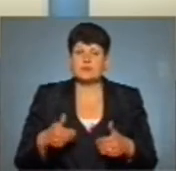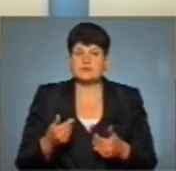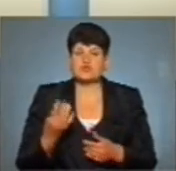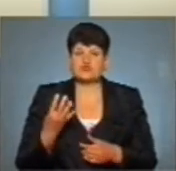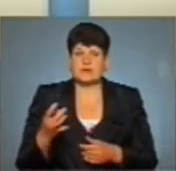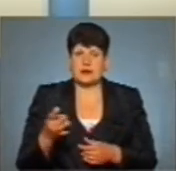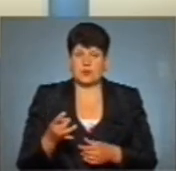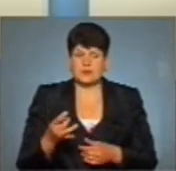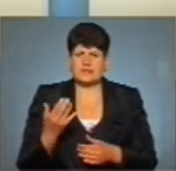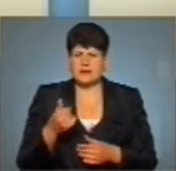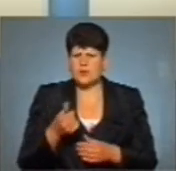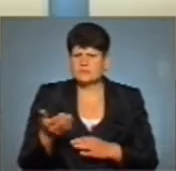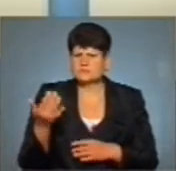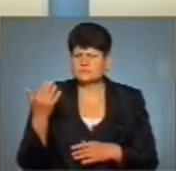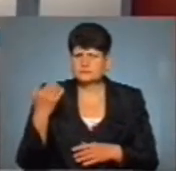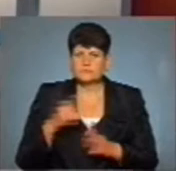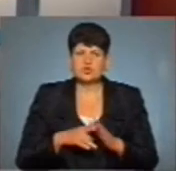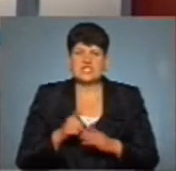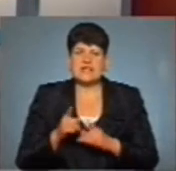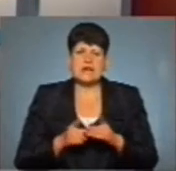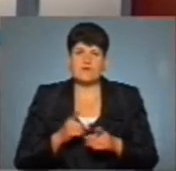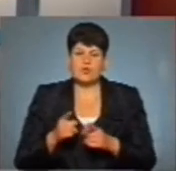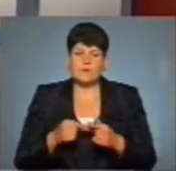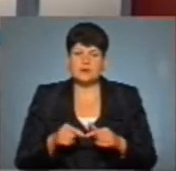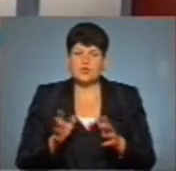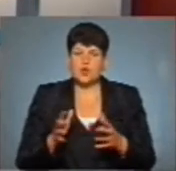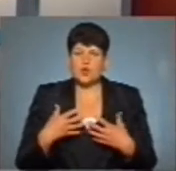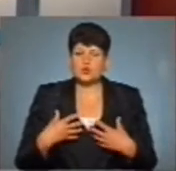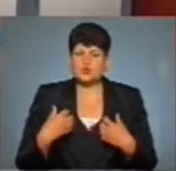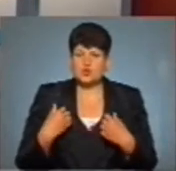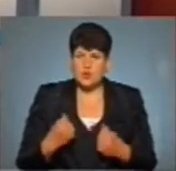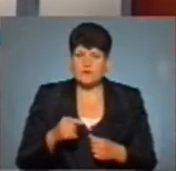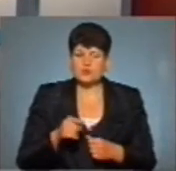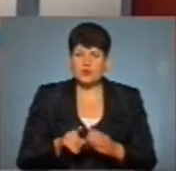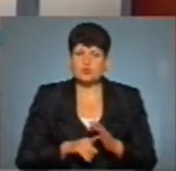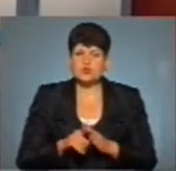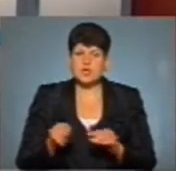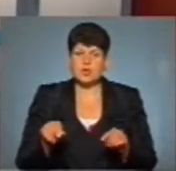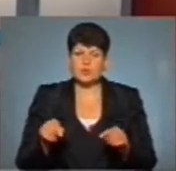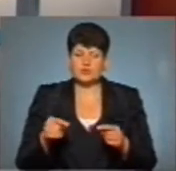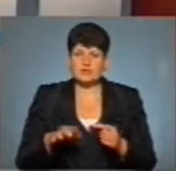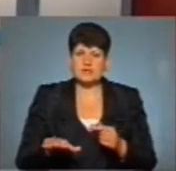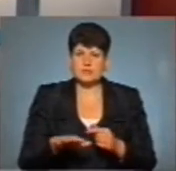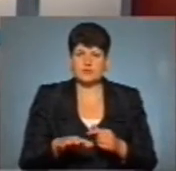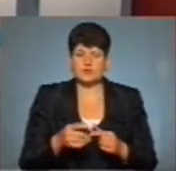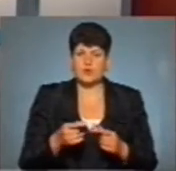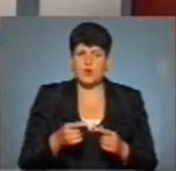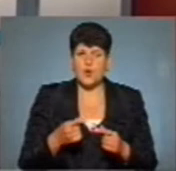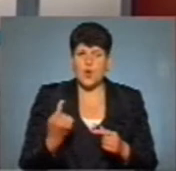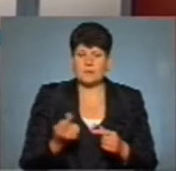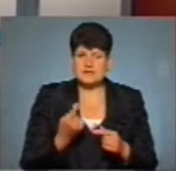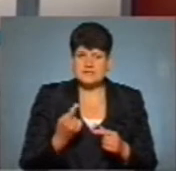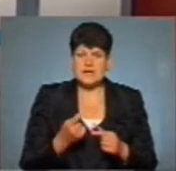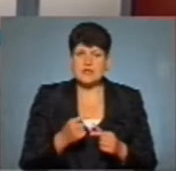райони? Декілька років тому почалася реформа галузі охорони здоров'я, і тоді почали утворюватись на території областей госпітальні округи.